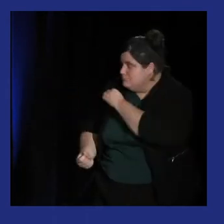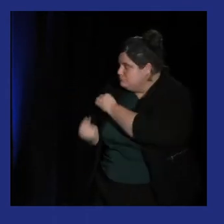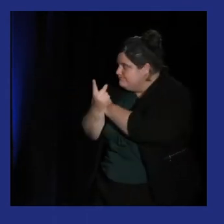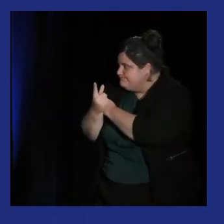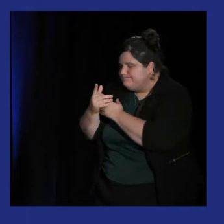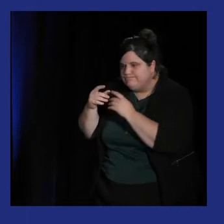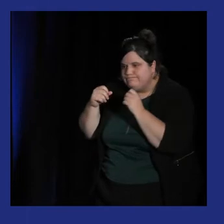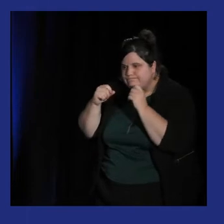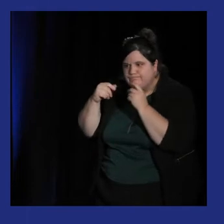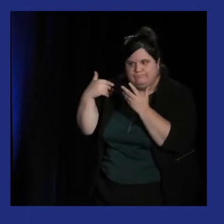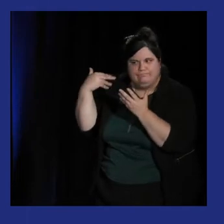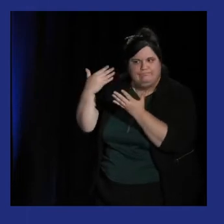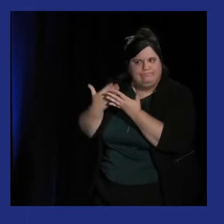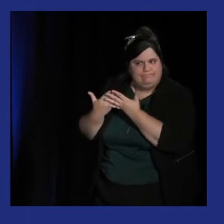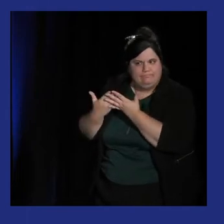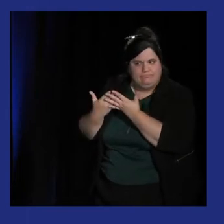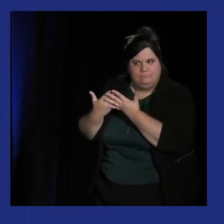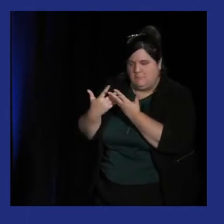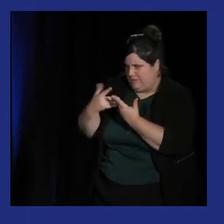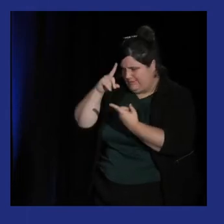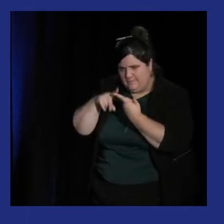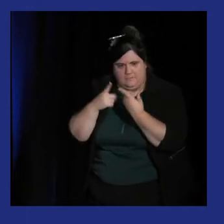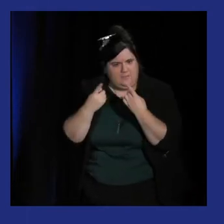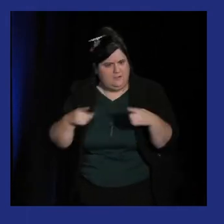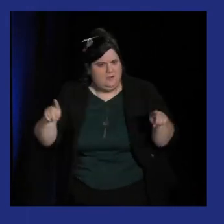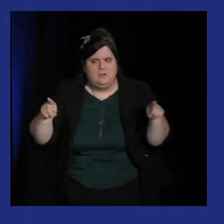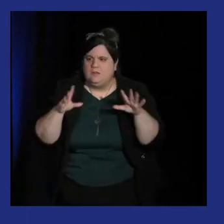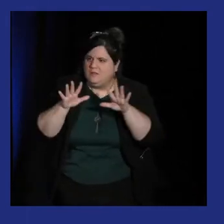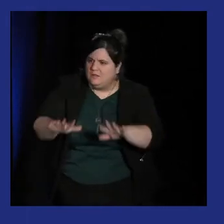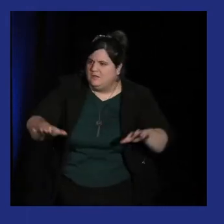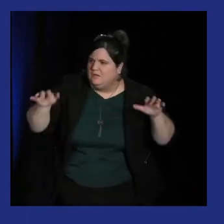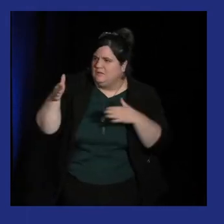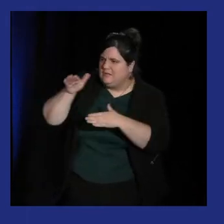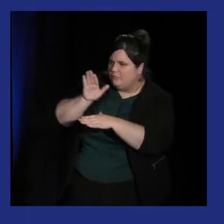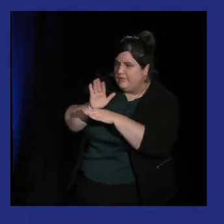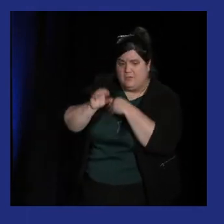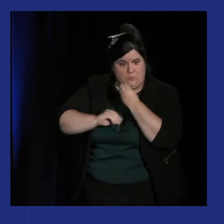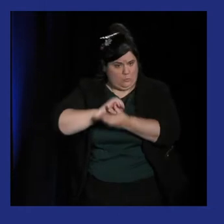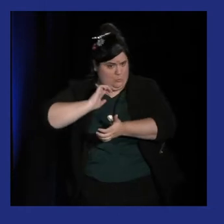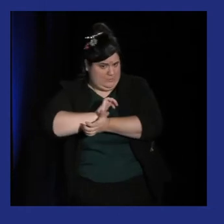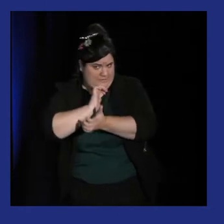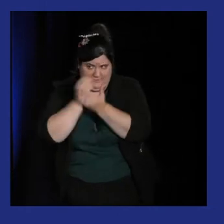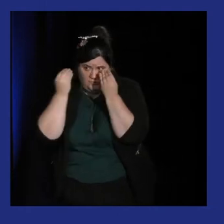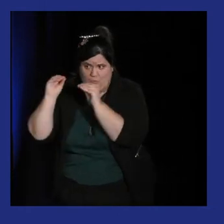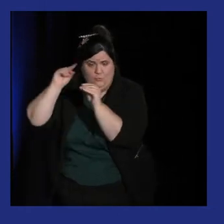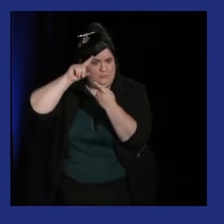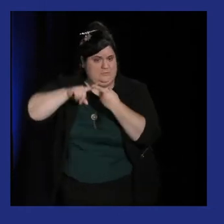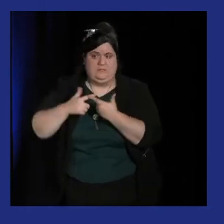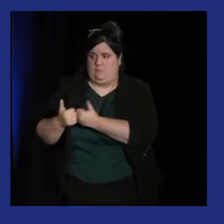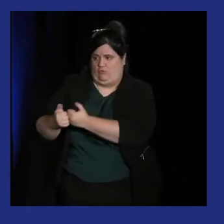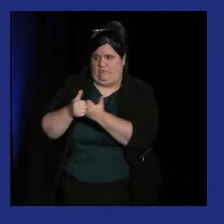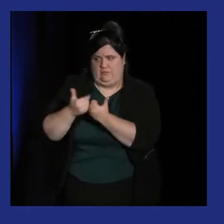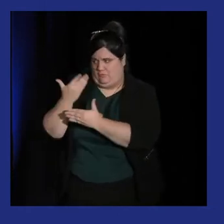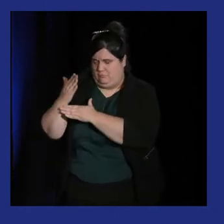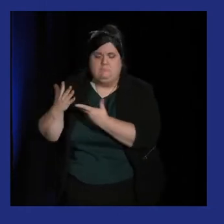étonnant sur cette thématique donc des concerts et de l'édition de musique de jeux vidéo je vais me permettre de vous présenter un peu plus en